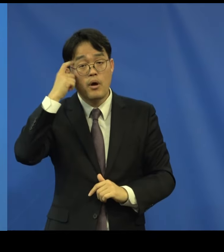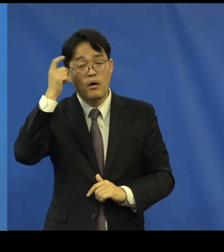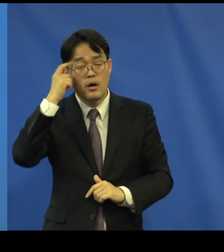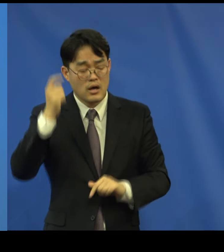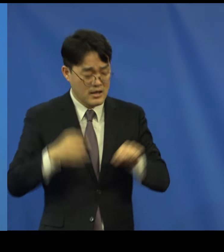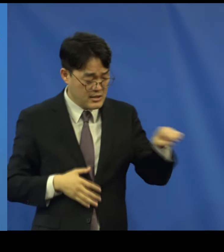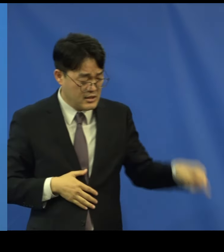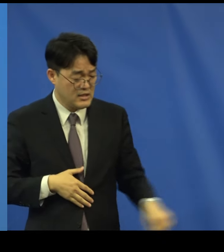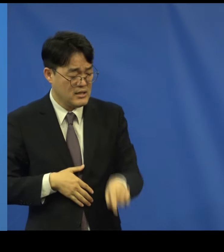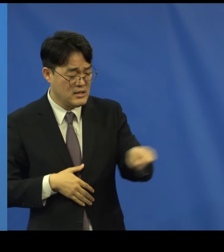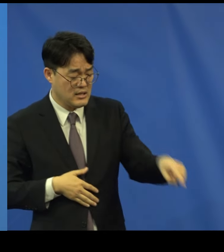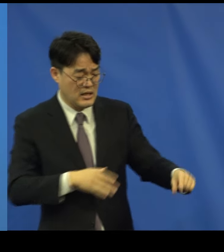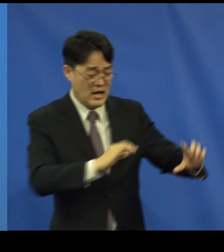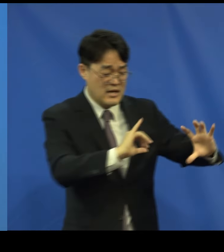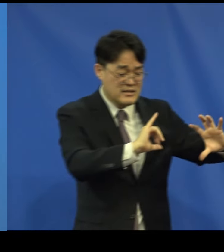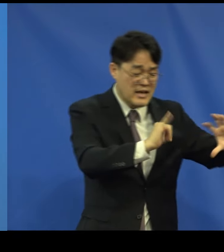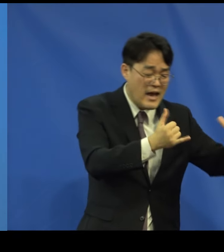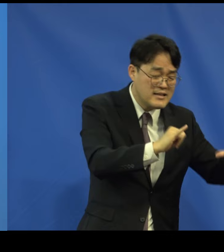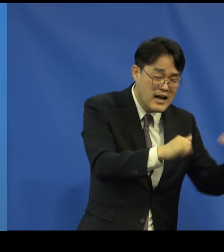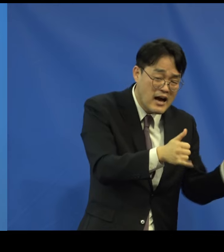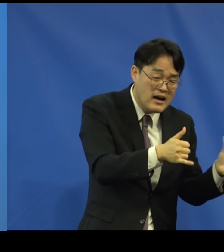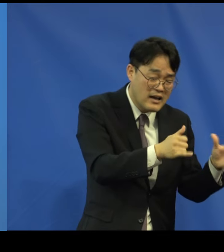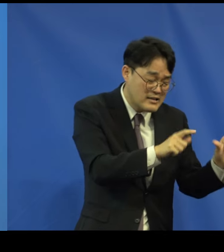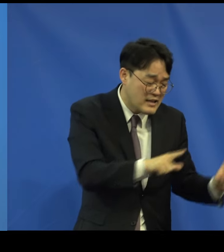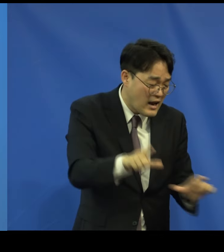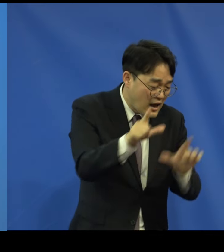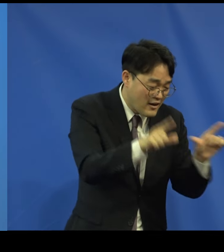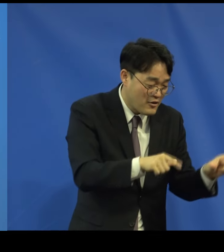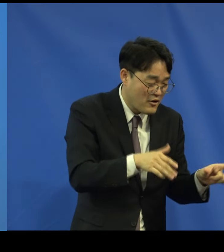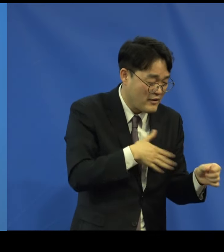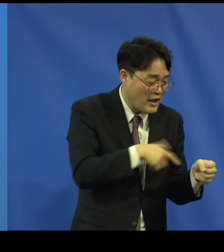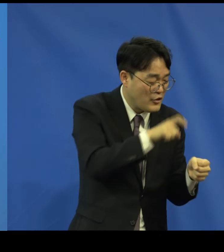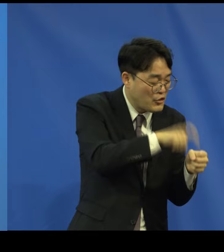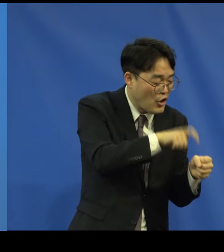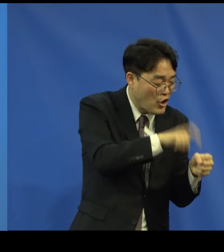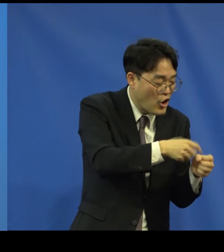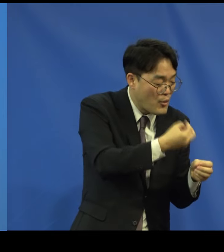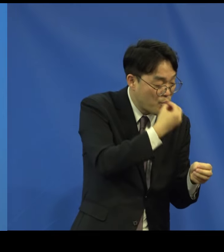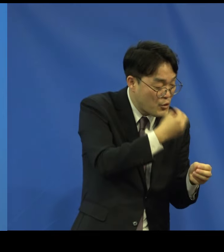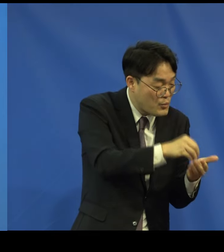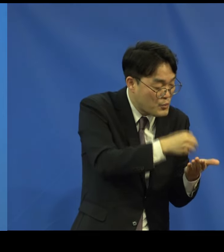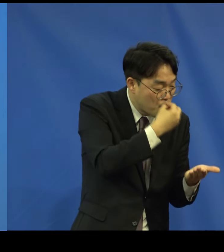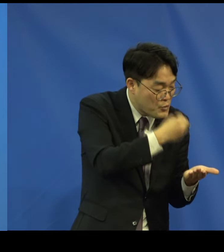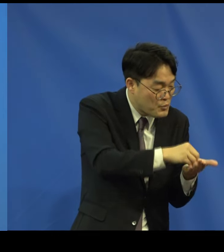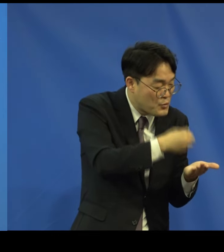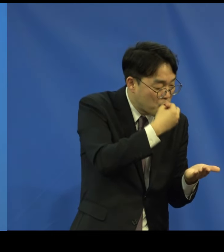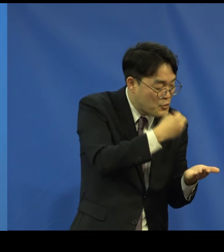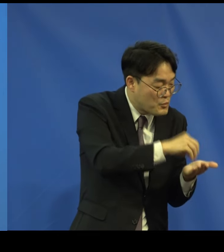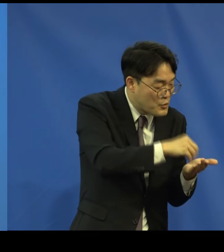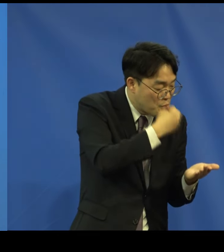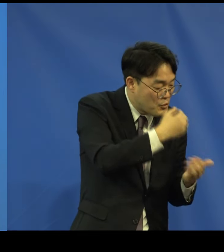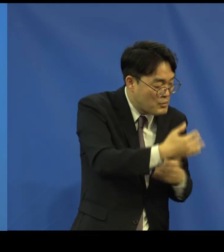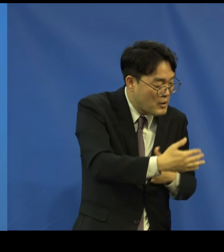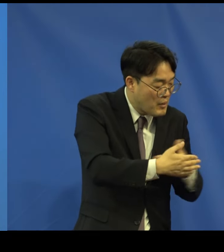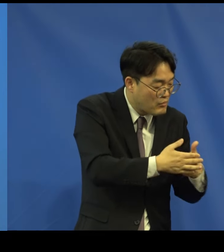떡으로 승부를 걸어야죠. 양보하지 말아야죠. 떡떡하고 살아야죠.